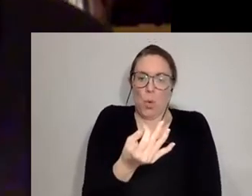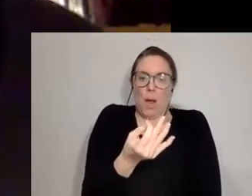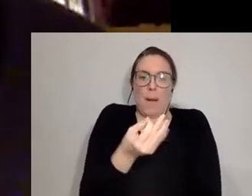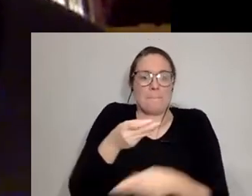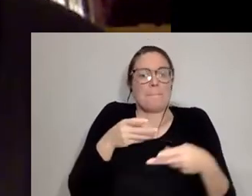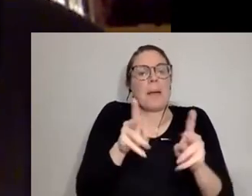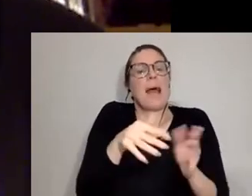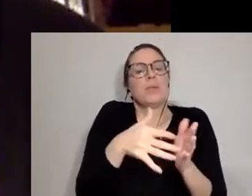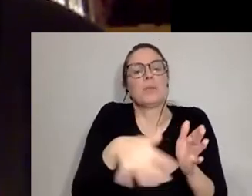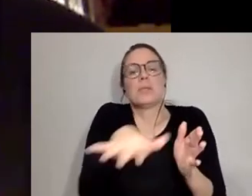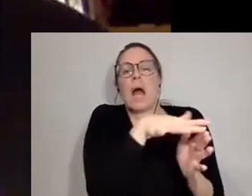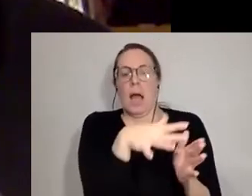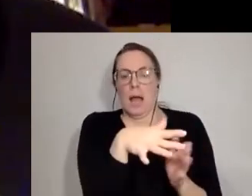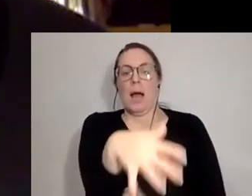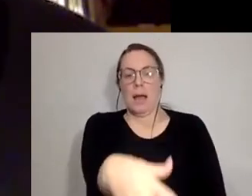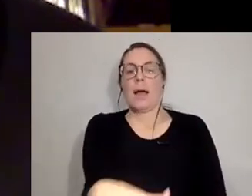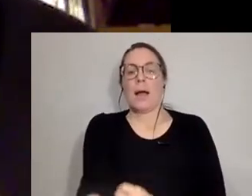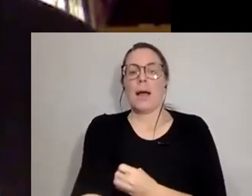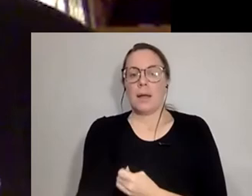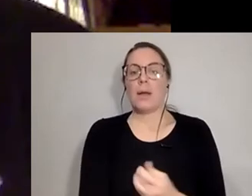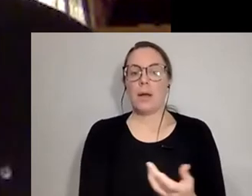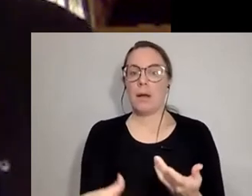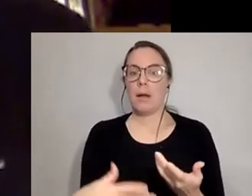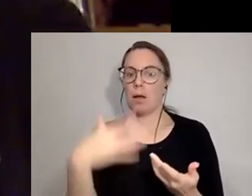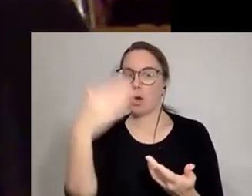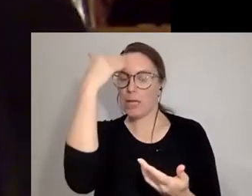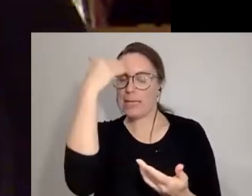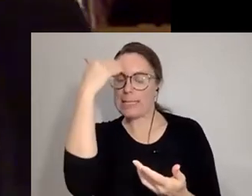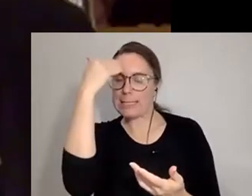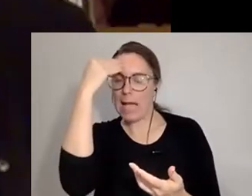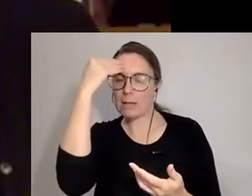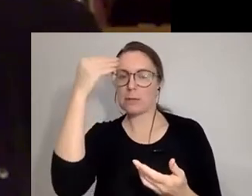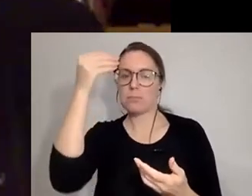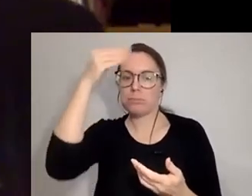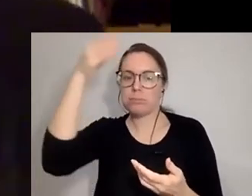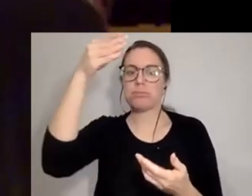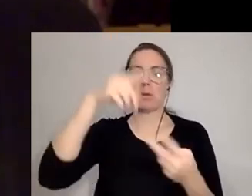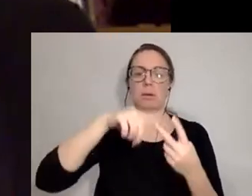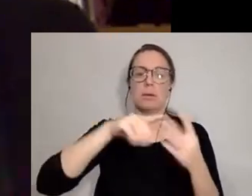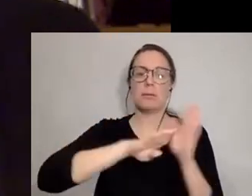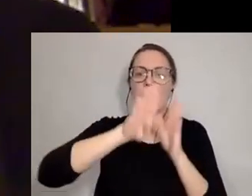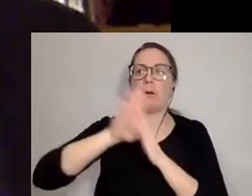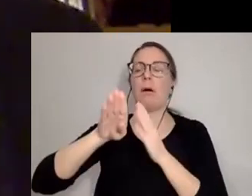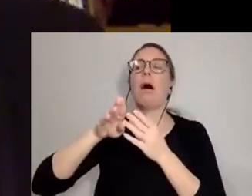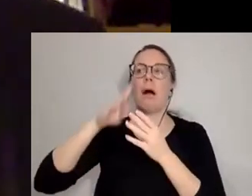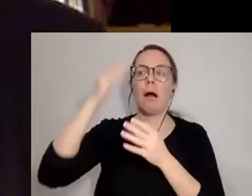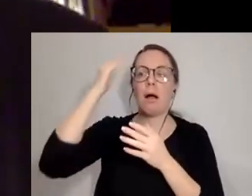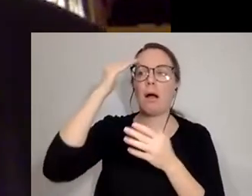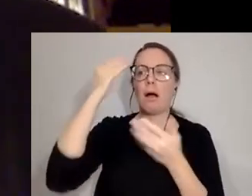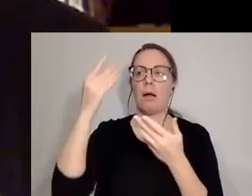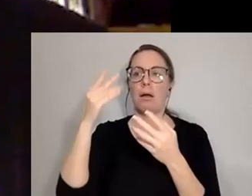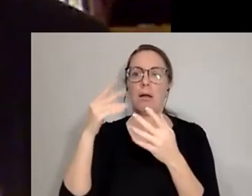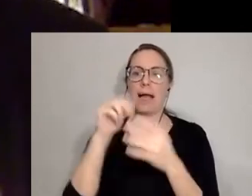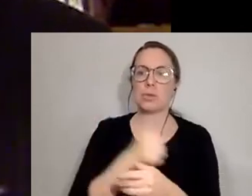des étudiantes et à des étudiants de développer des connaissances, des compétences et des attitudes nécessaires à la reconnaissance, à la